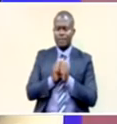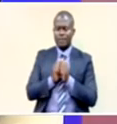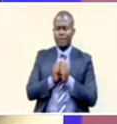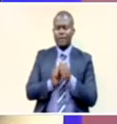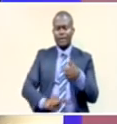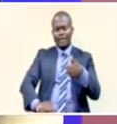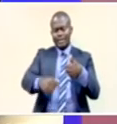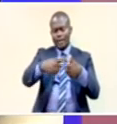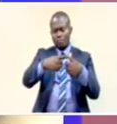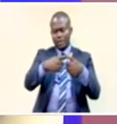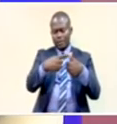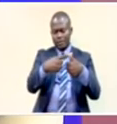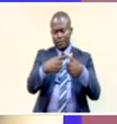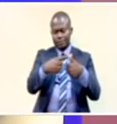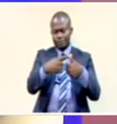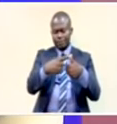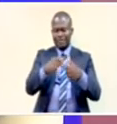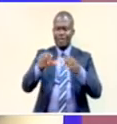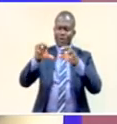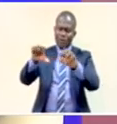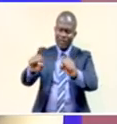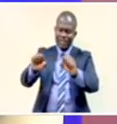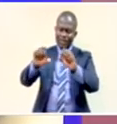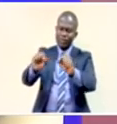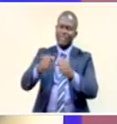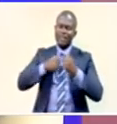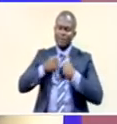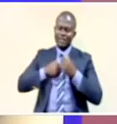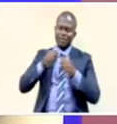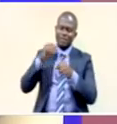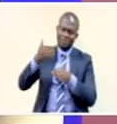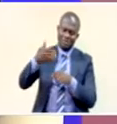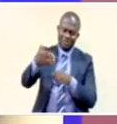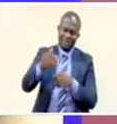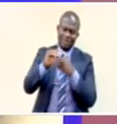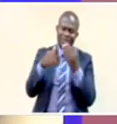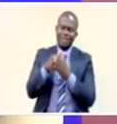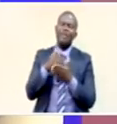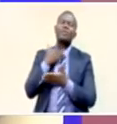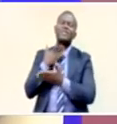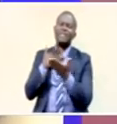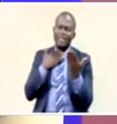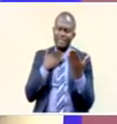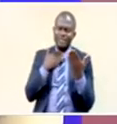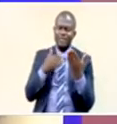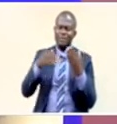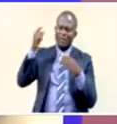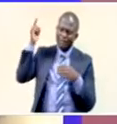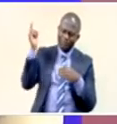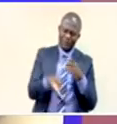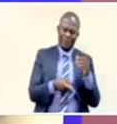ikintu cyo ku cyifata ry'abanyarwanda rya buri munsi rya buri wese uko aho bashakiye